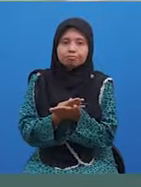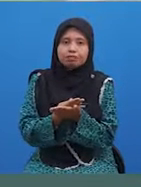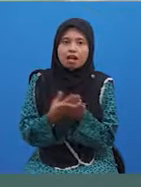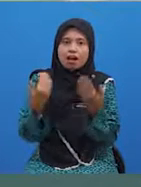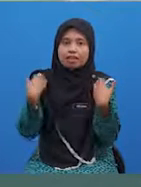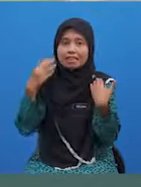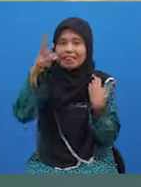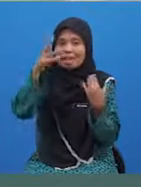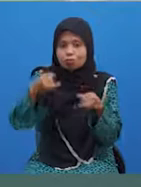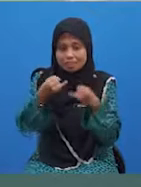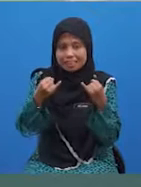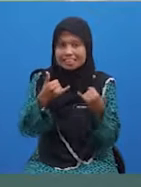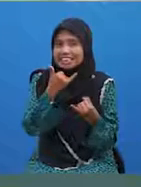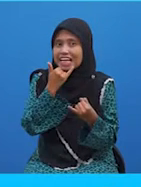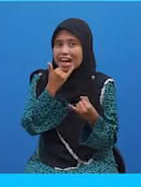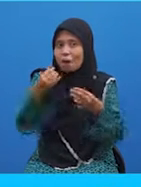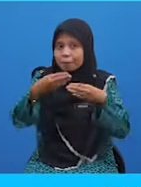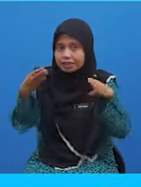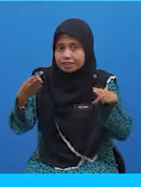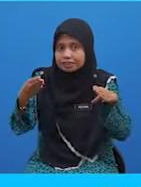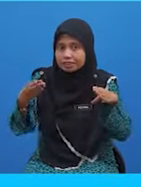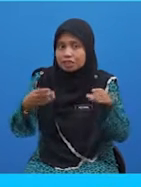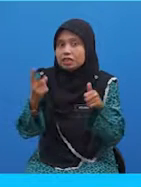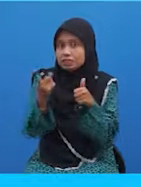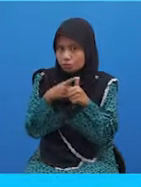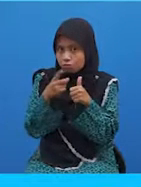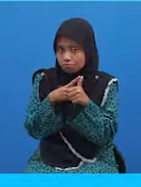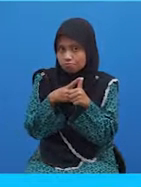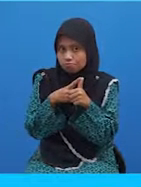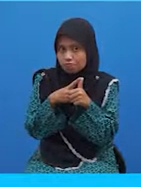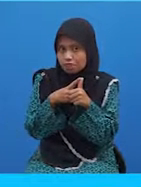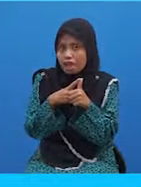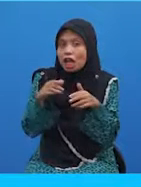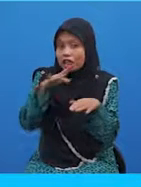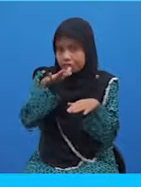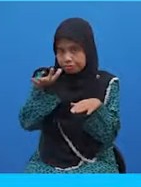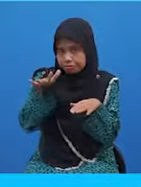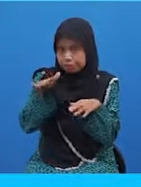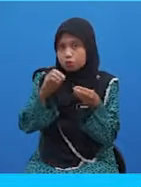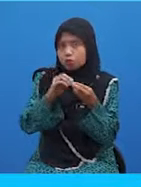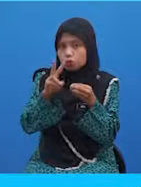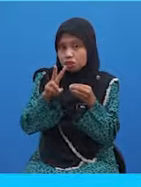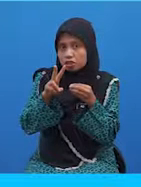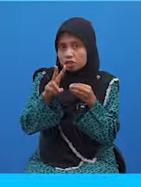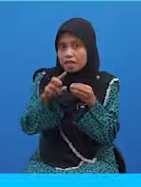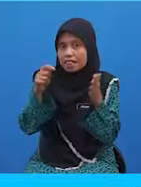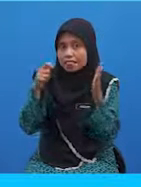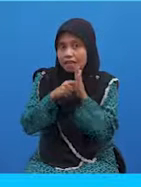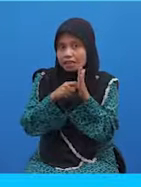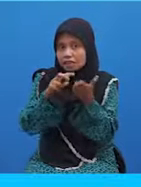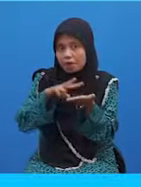terdapat 6 jenis kesalahan bahasa, iaitu pertama, ejaan, kedua, tanda